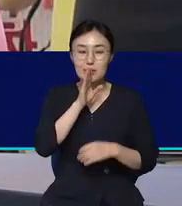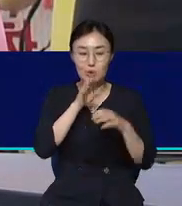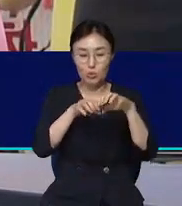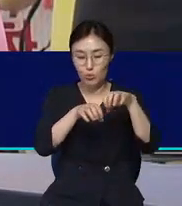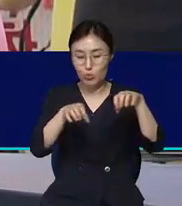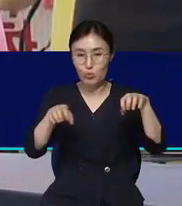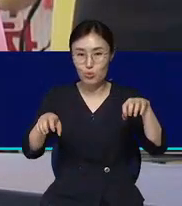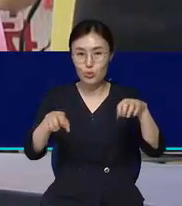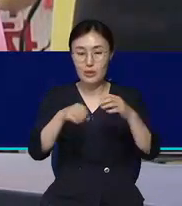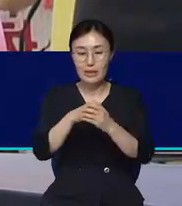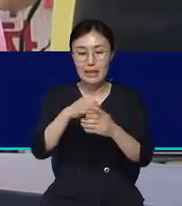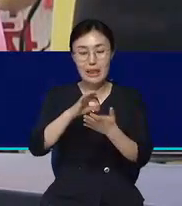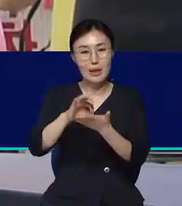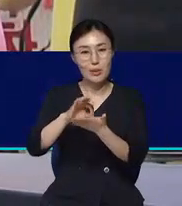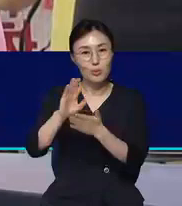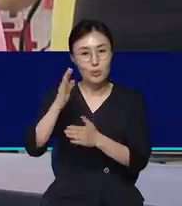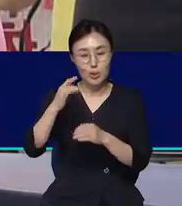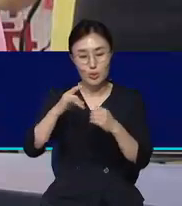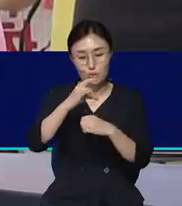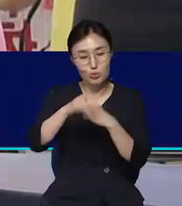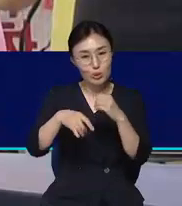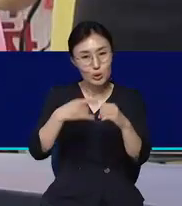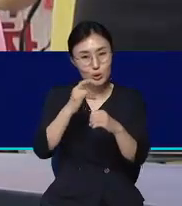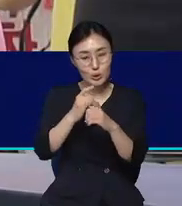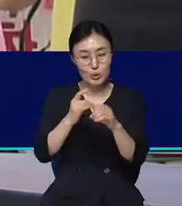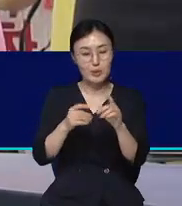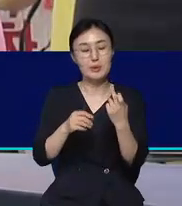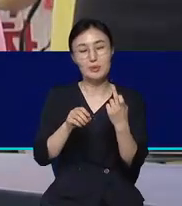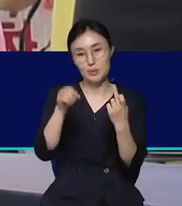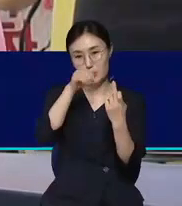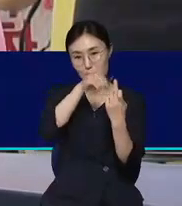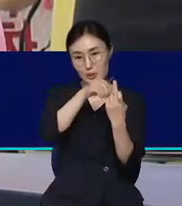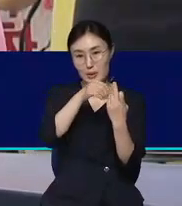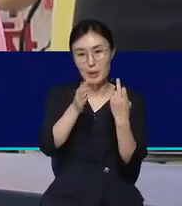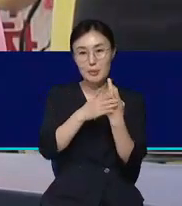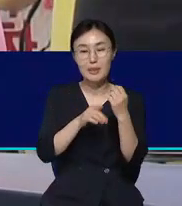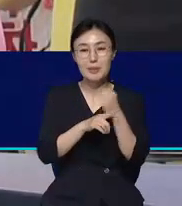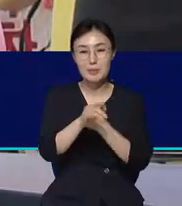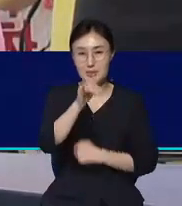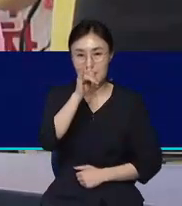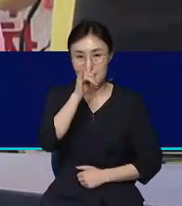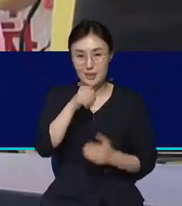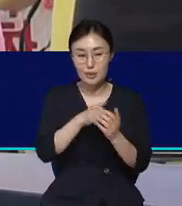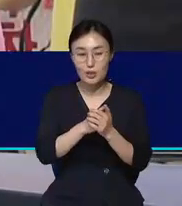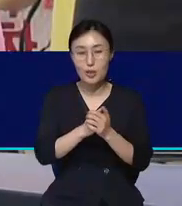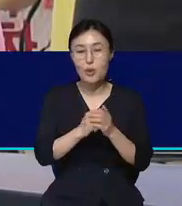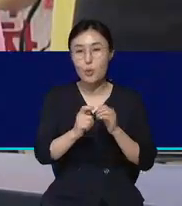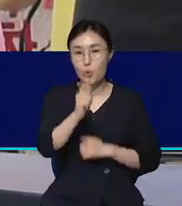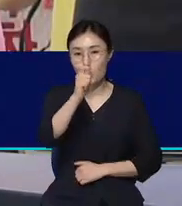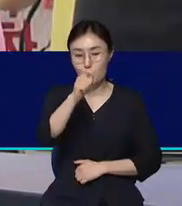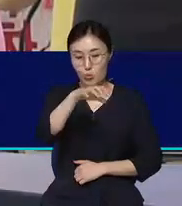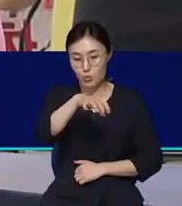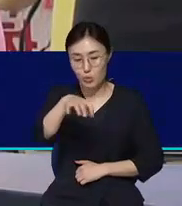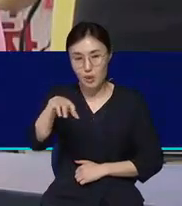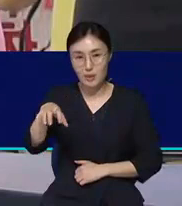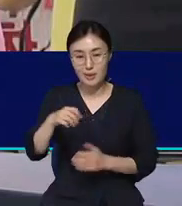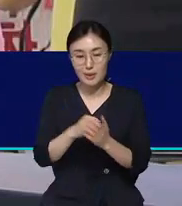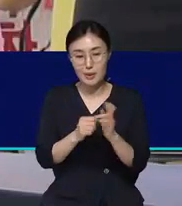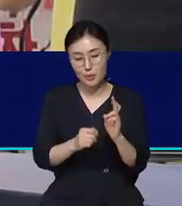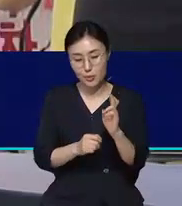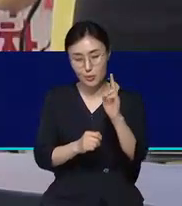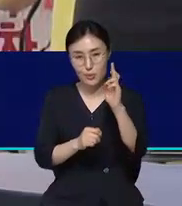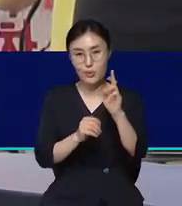수행할 실용 위성을 탑재한 첫 실전 발사여서 그 의미가 컸습니다. 고흥 나루 우주센터 주변은 누리호의 새로운